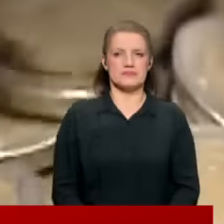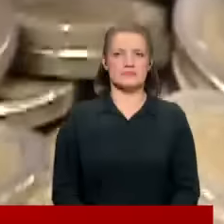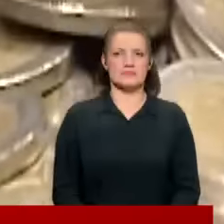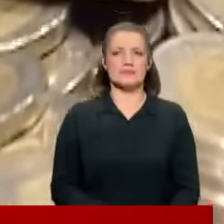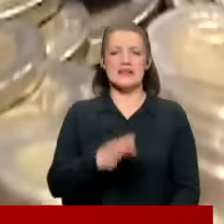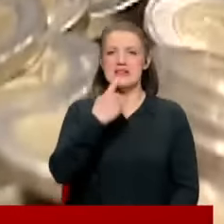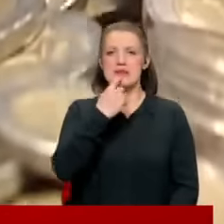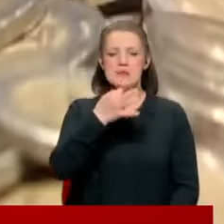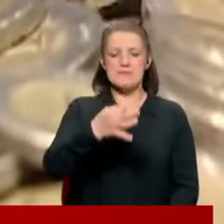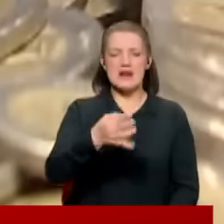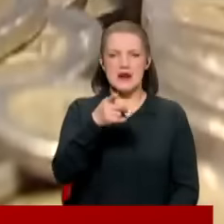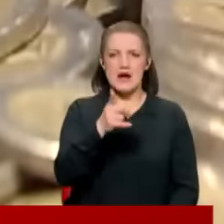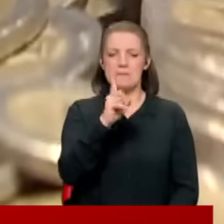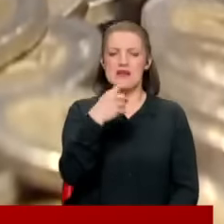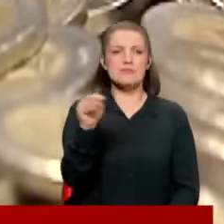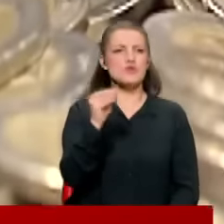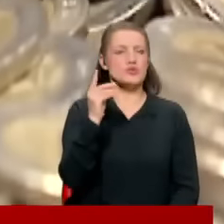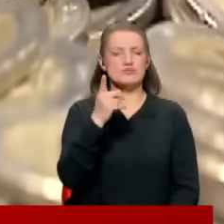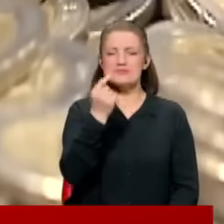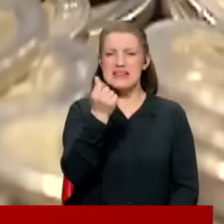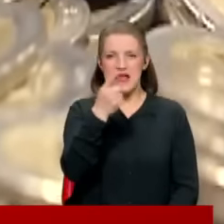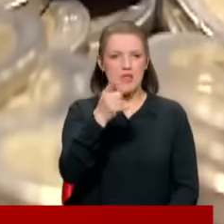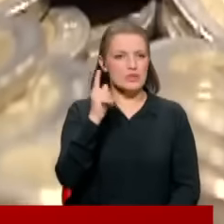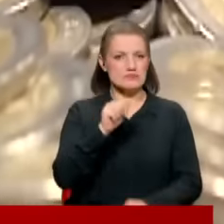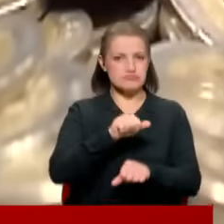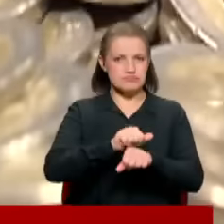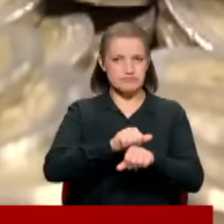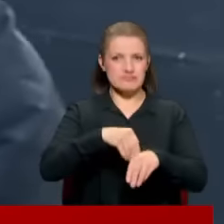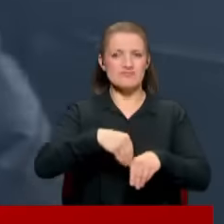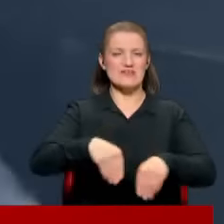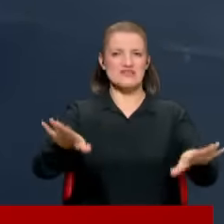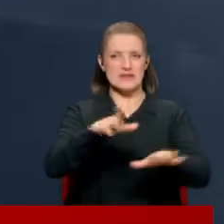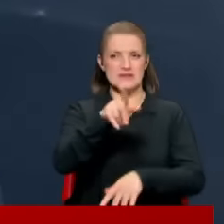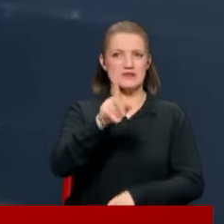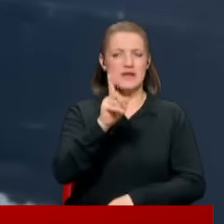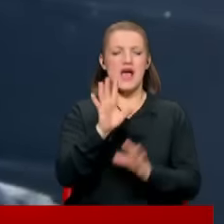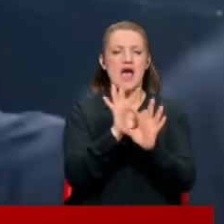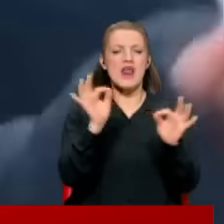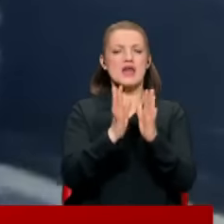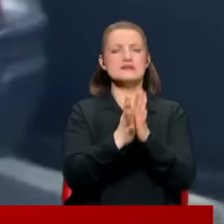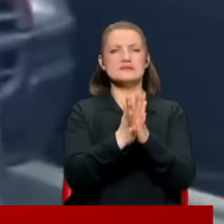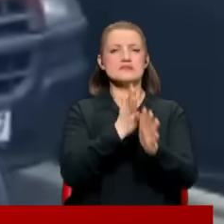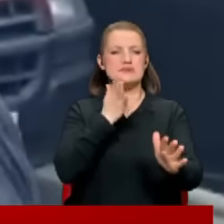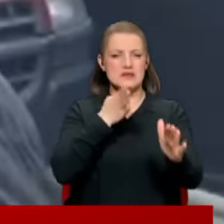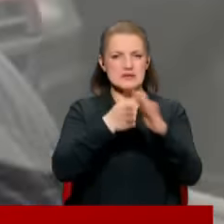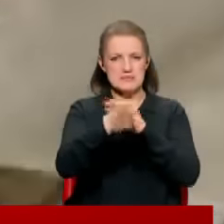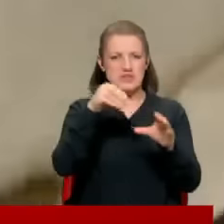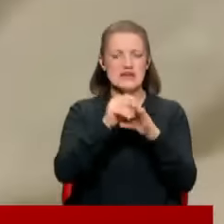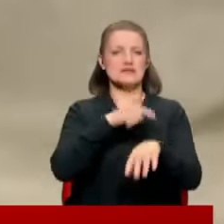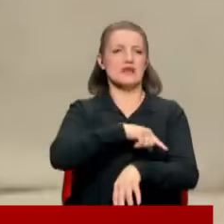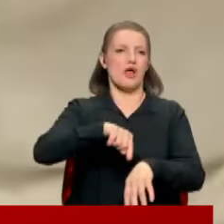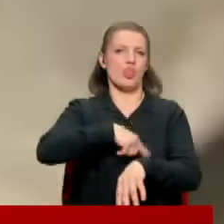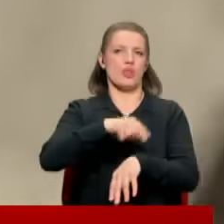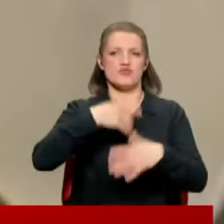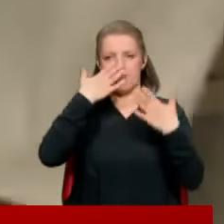kalabalık. Madeni 1 lira dağıtılacağını öğrenen esnaf sabah erkenden kuyruğa girdi. Sıra numarası alabilmek için saatlerce bekledi.